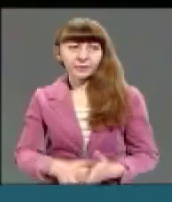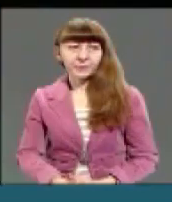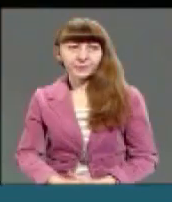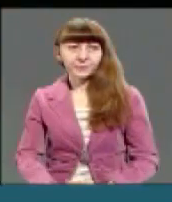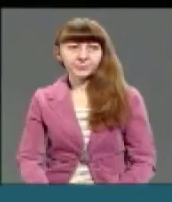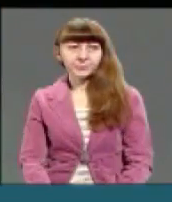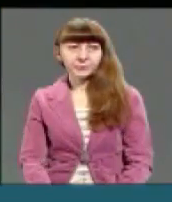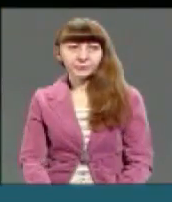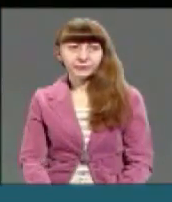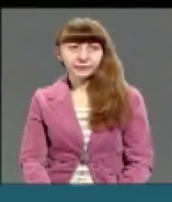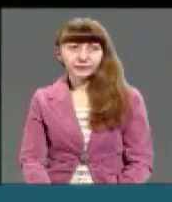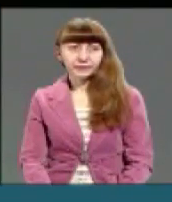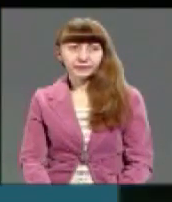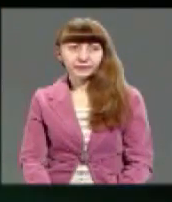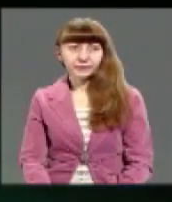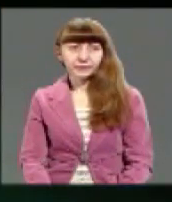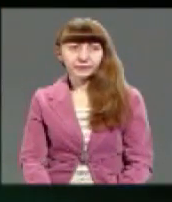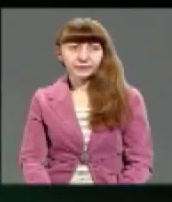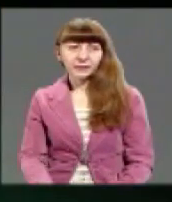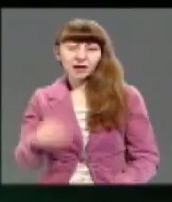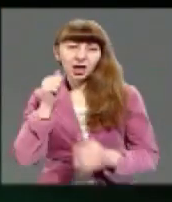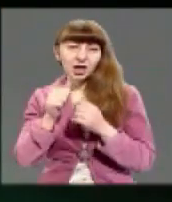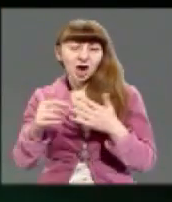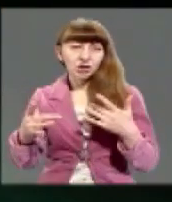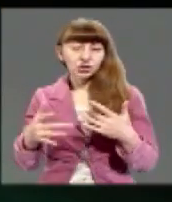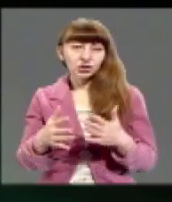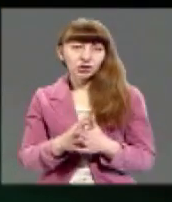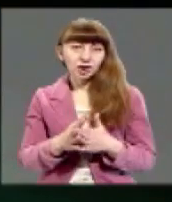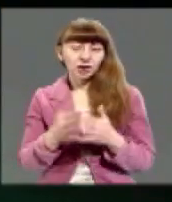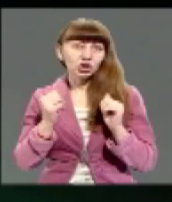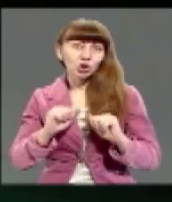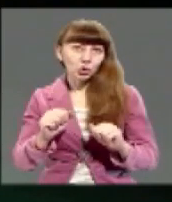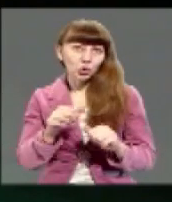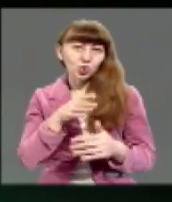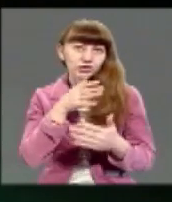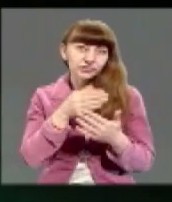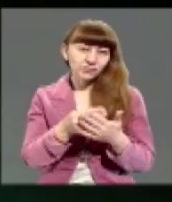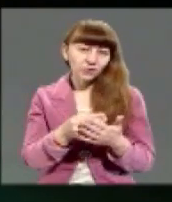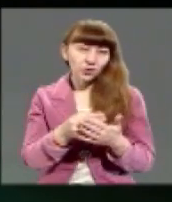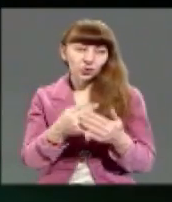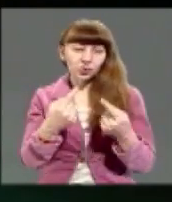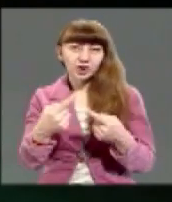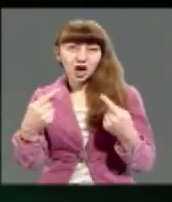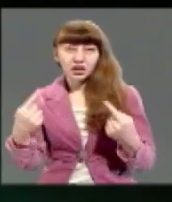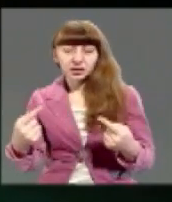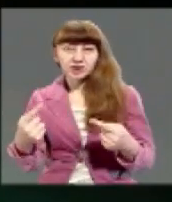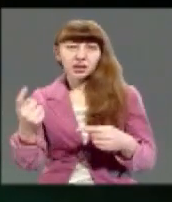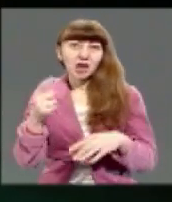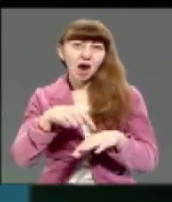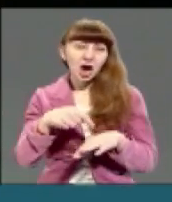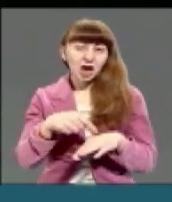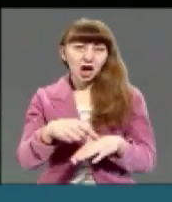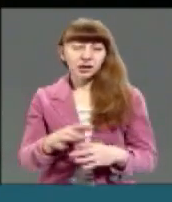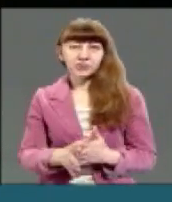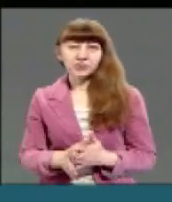дейді актер. Во всех героях я нашел что-то себе близкое. Әрбір кейіпкер мен үшін өте ерекше, әрқайсысының өзіндік болмысы мен қасиеттері